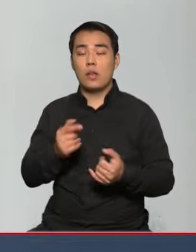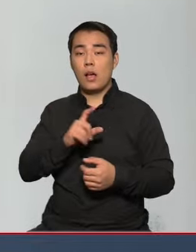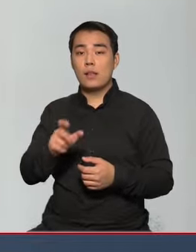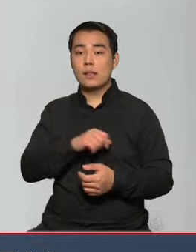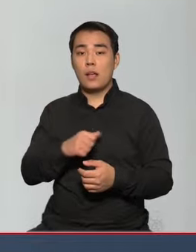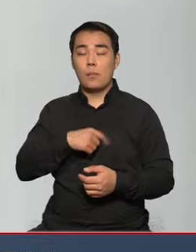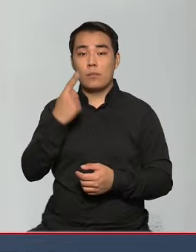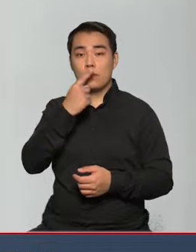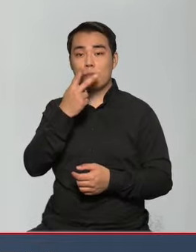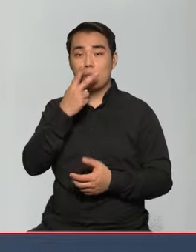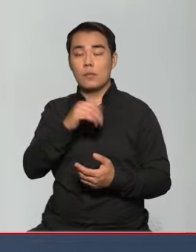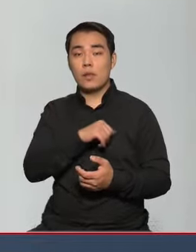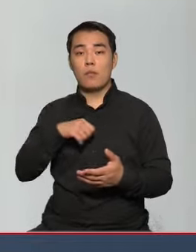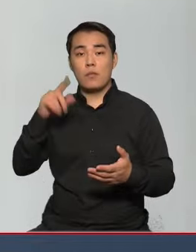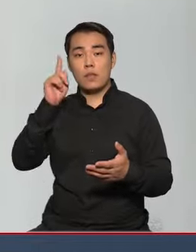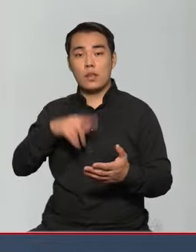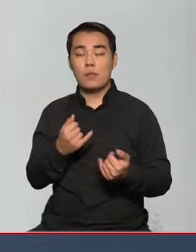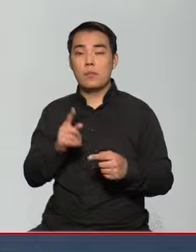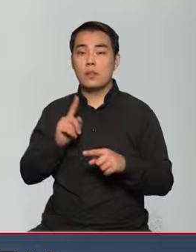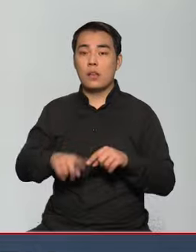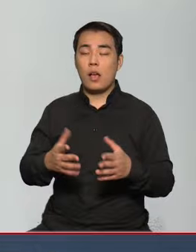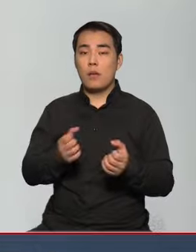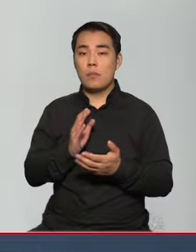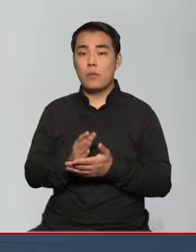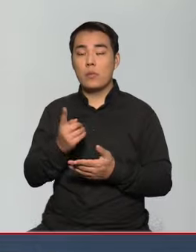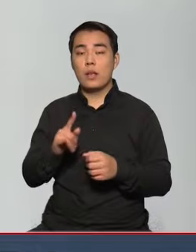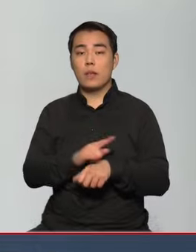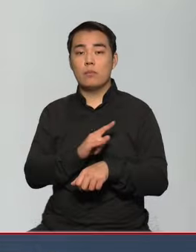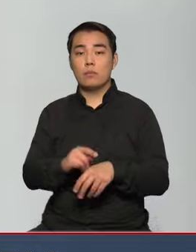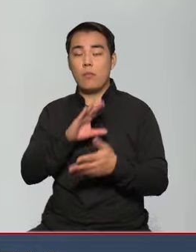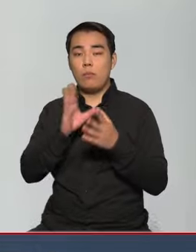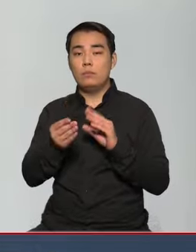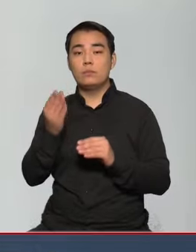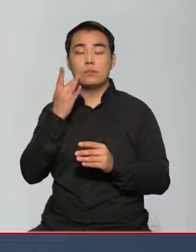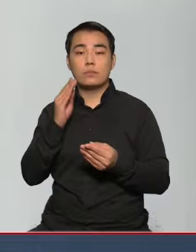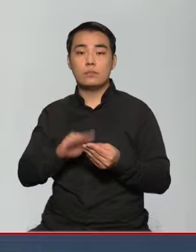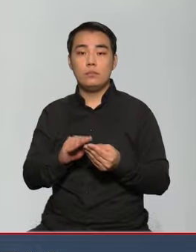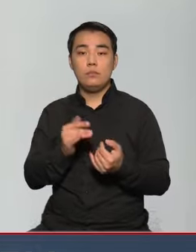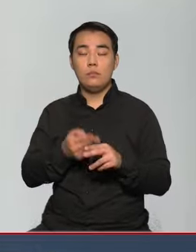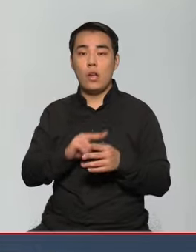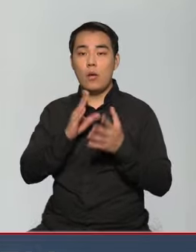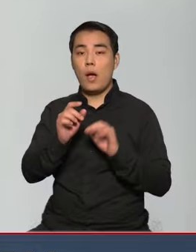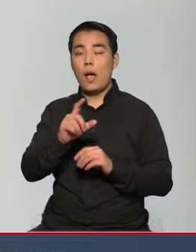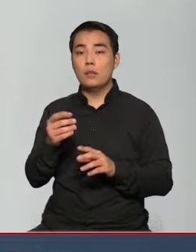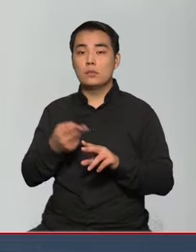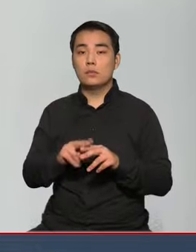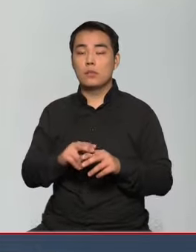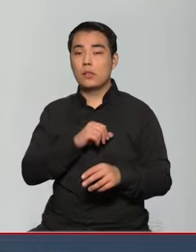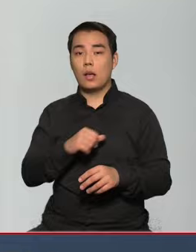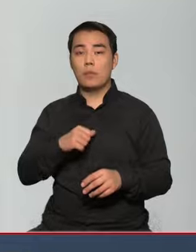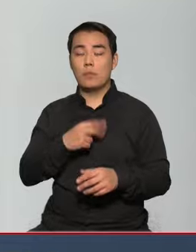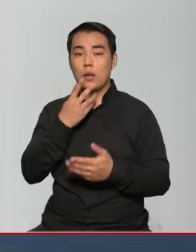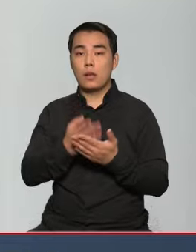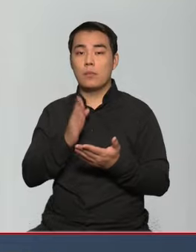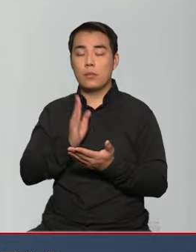өздері көрген білген ақпаратқа сенгісі келіп тез қабылдайды. Яғни, фейк ақпараттың әдетте қару сияқты адам санасын бірден улайтын қасиеті